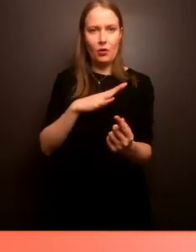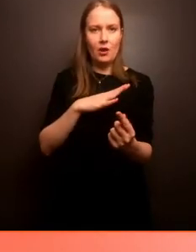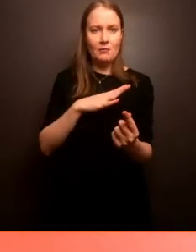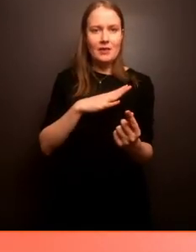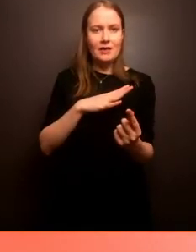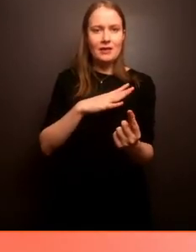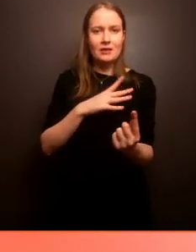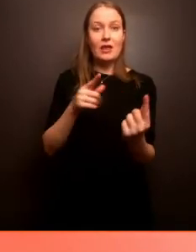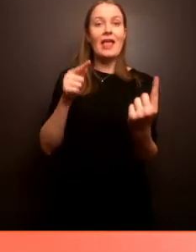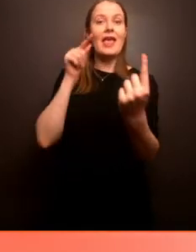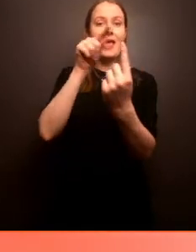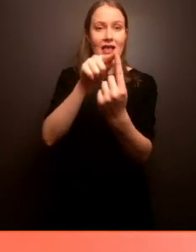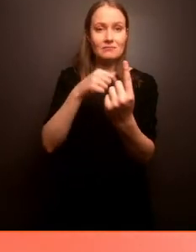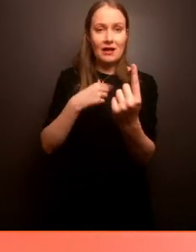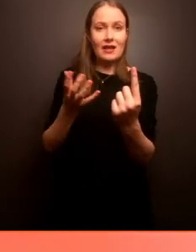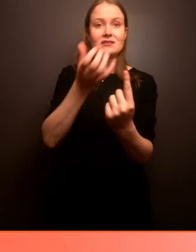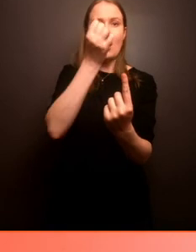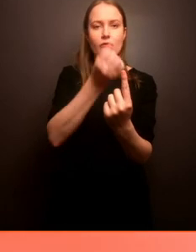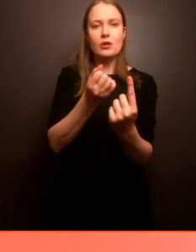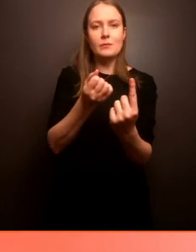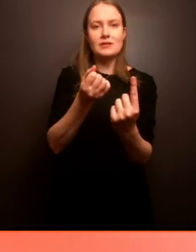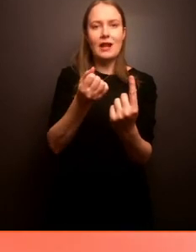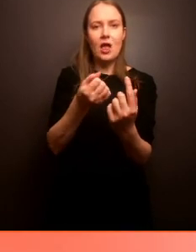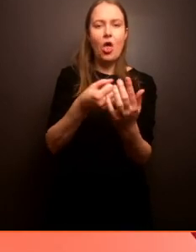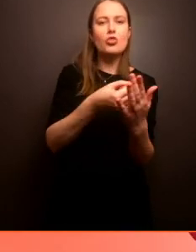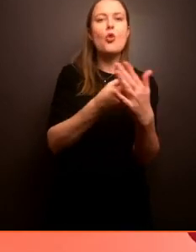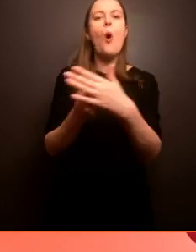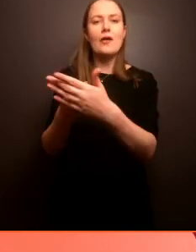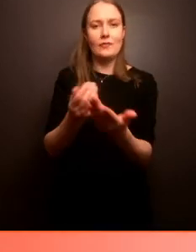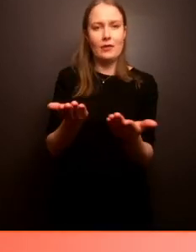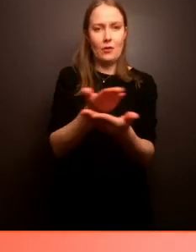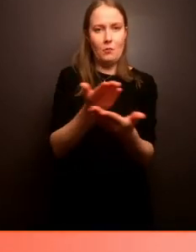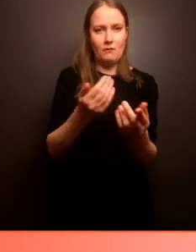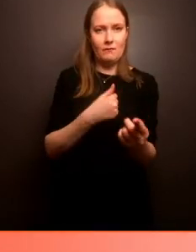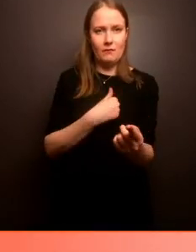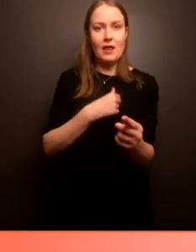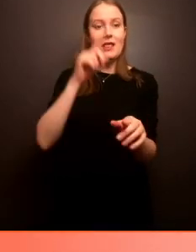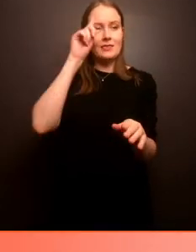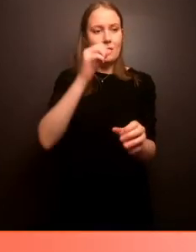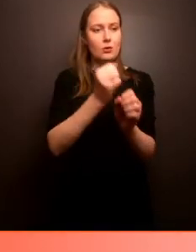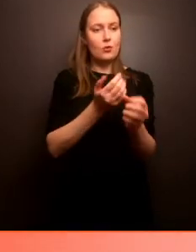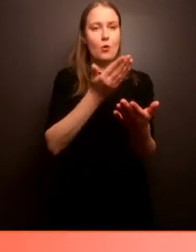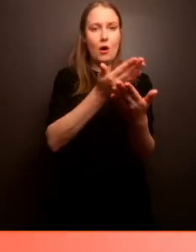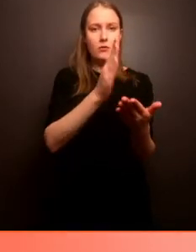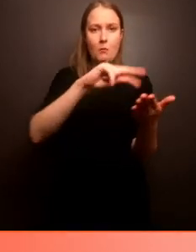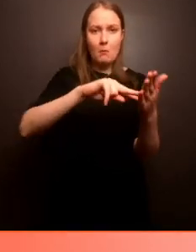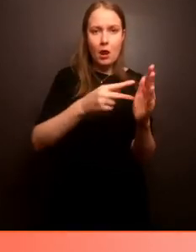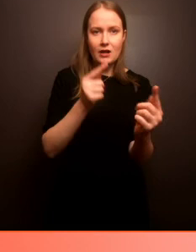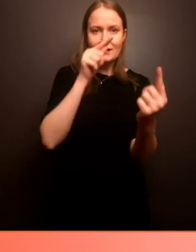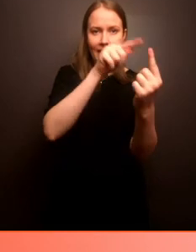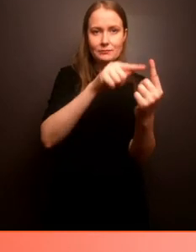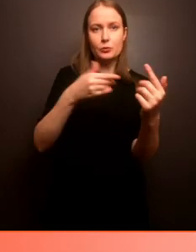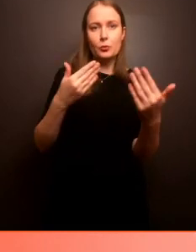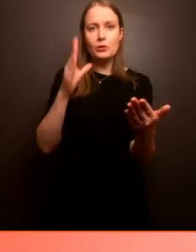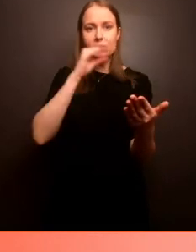nendes eesmärgides toetada. Ehk siis, kui me teame, et mis tööandja, mis on tema plaanid, kuidas mina saan oma tööandjat